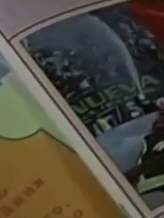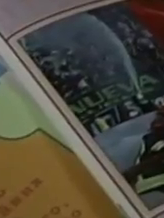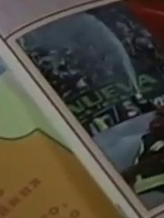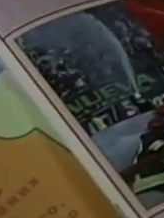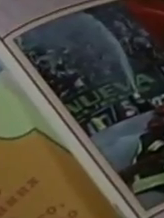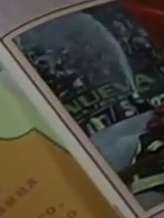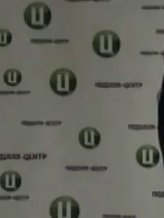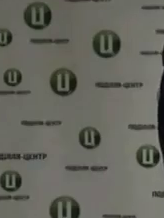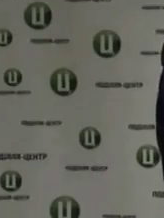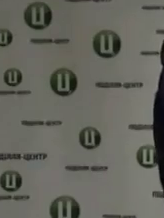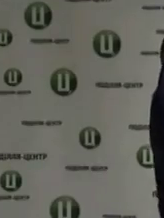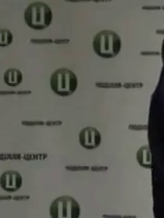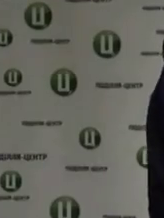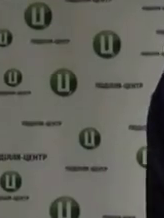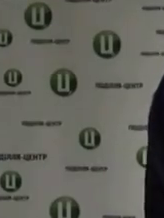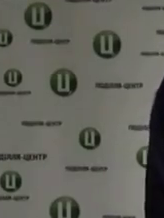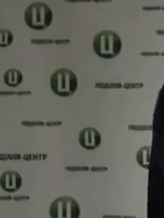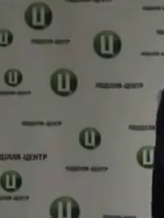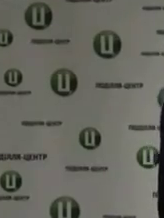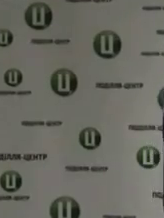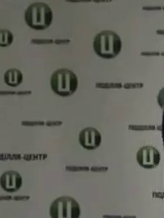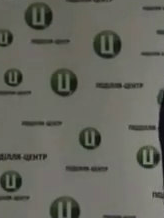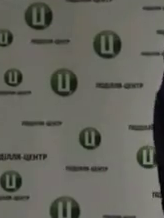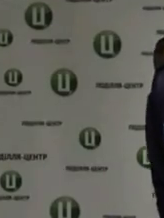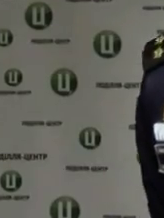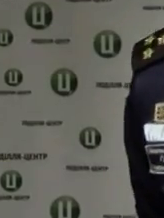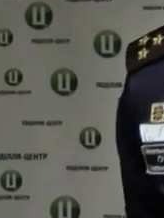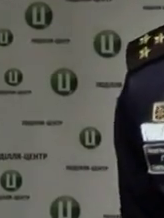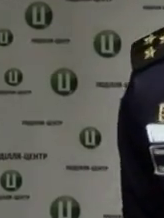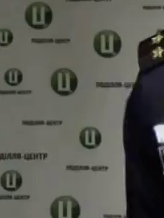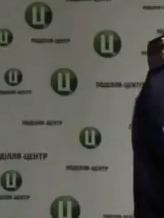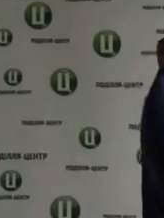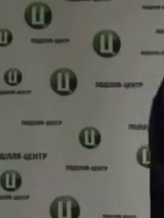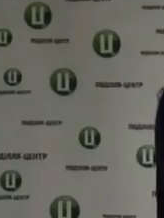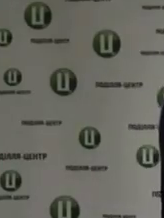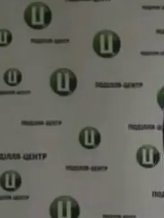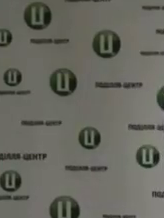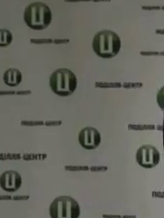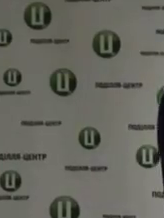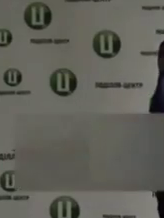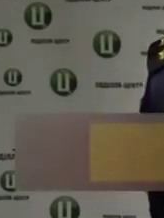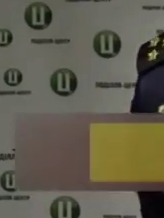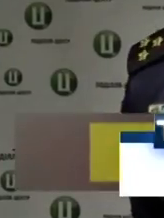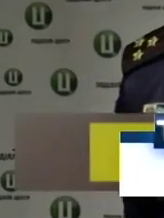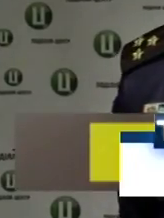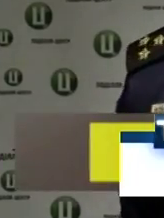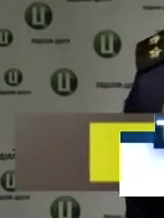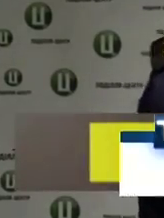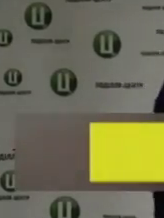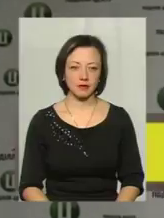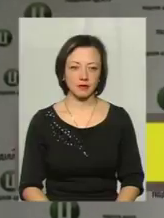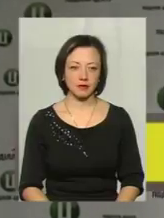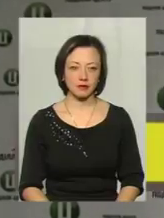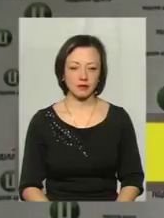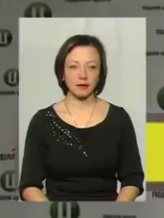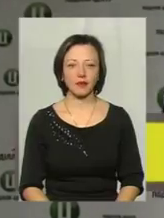Пожежно-рятувальна служба Хмельниччини знаходиться в постійній готовності до дій за призначенням. Щоденно на цілодобове чергування заступає близько 300